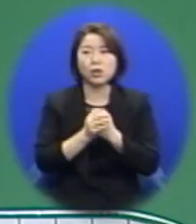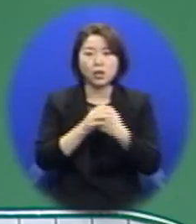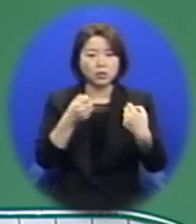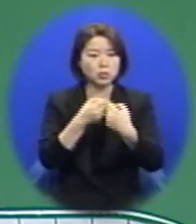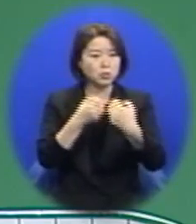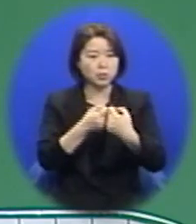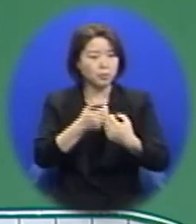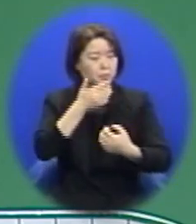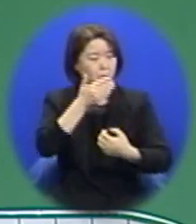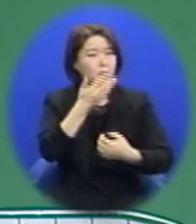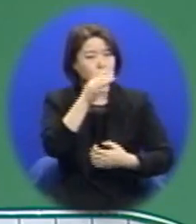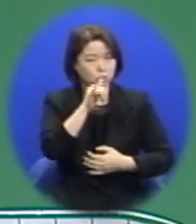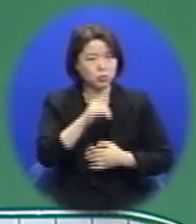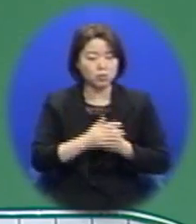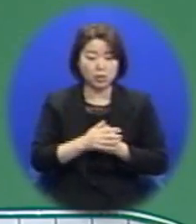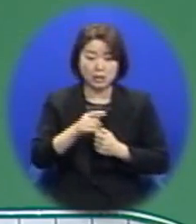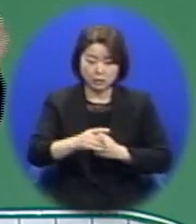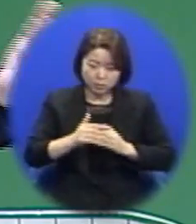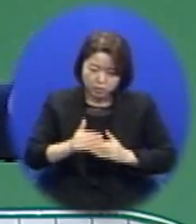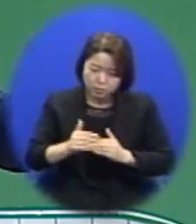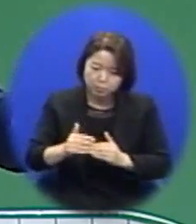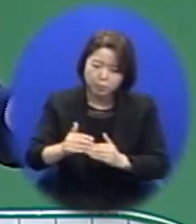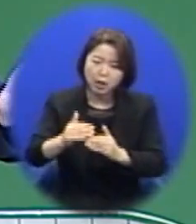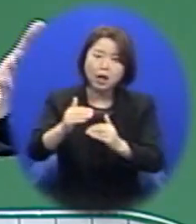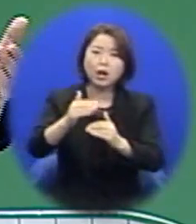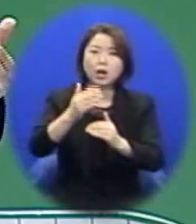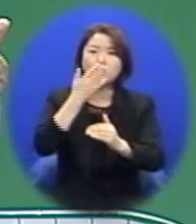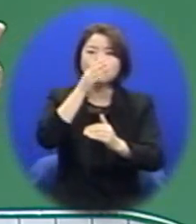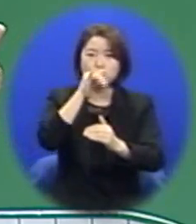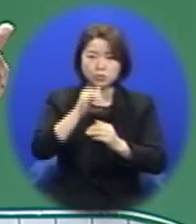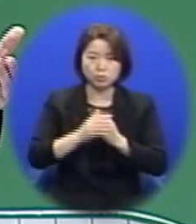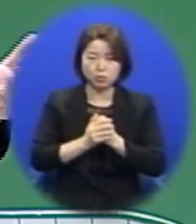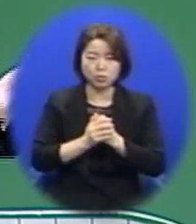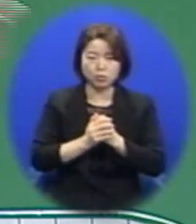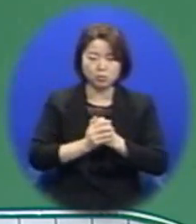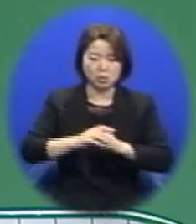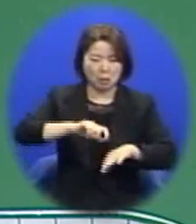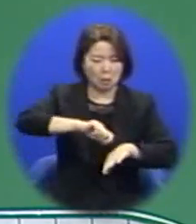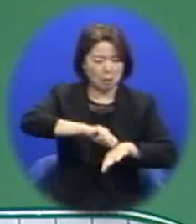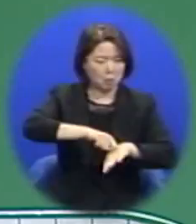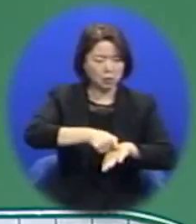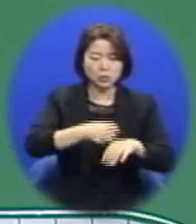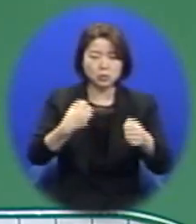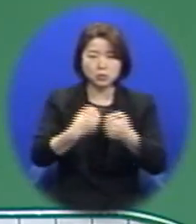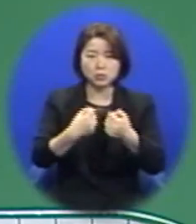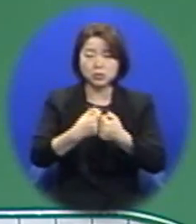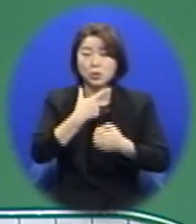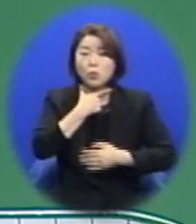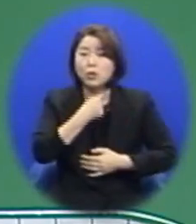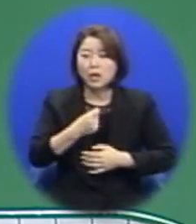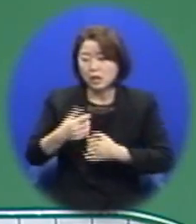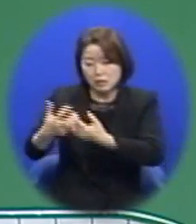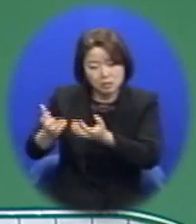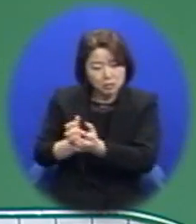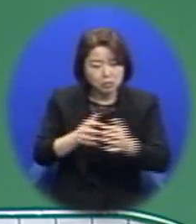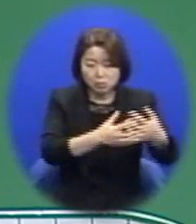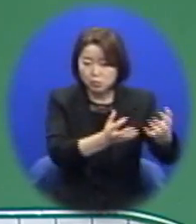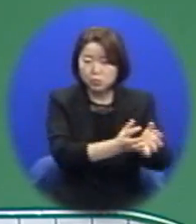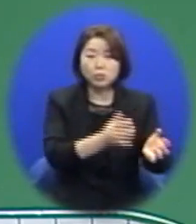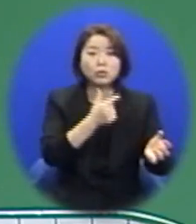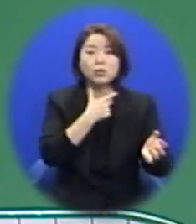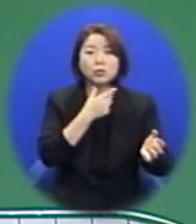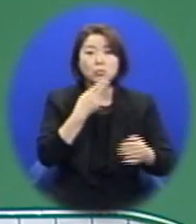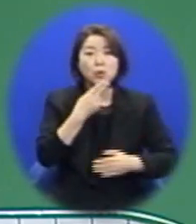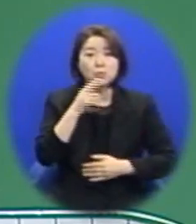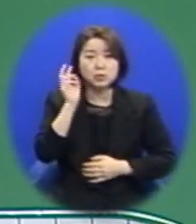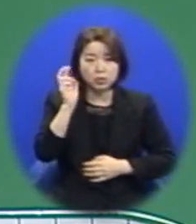있습니다. 물론 의도적으로 전쟁을 원하는 쪽은 저는 아무도 없다고 생각합니다. 그런데